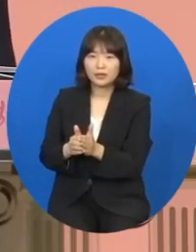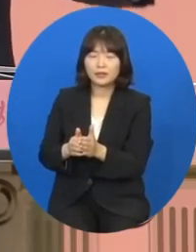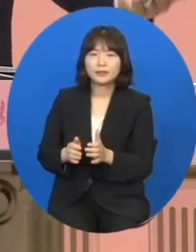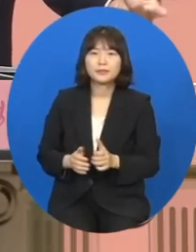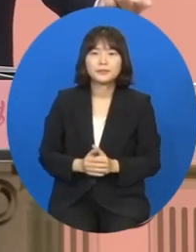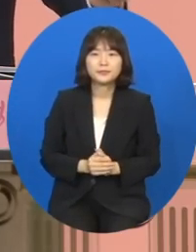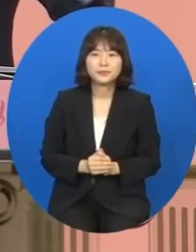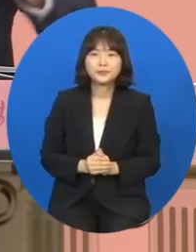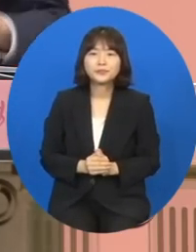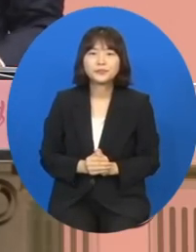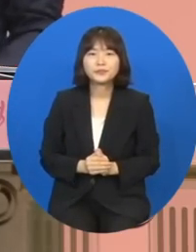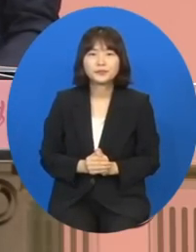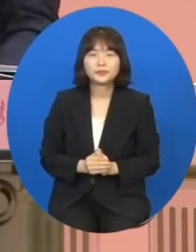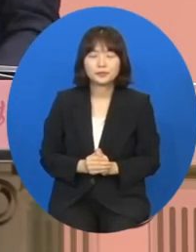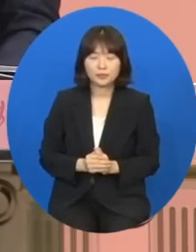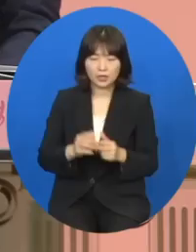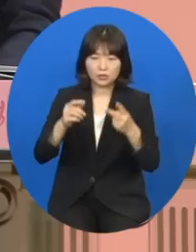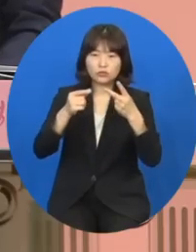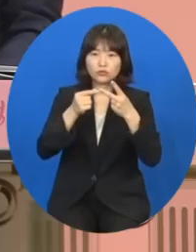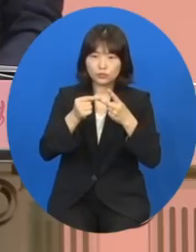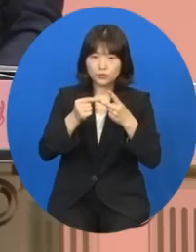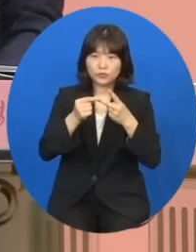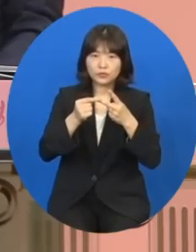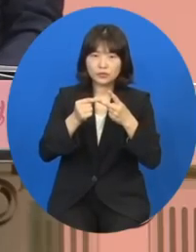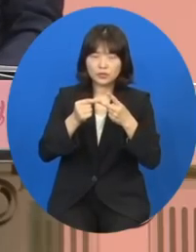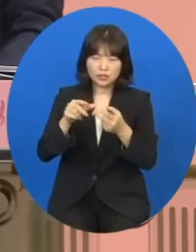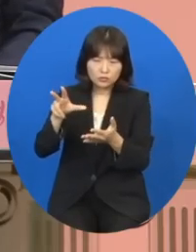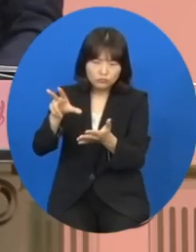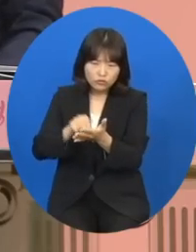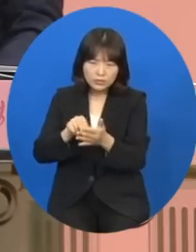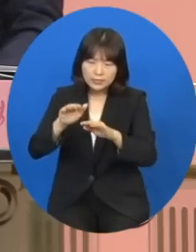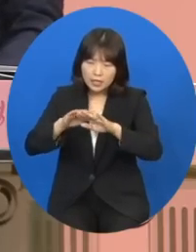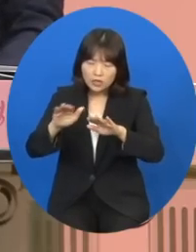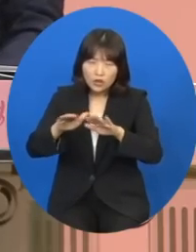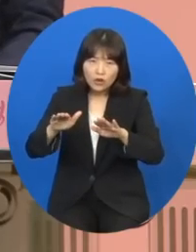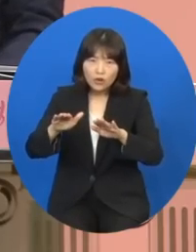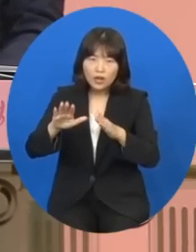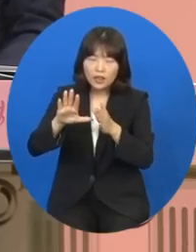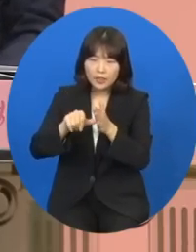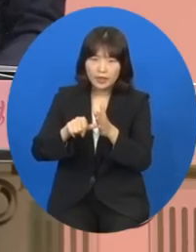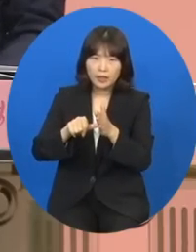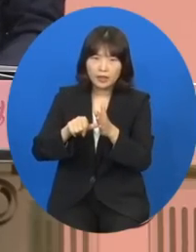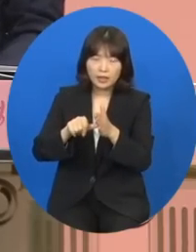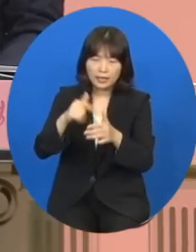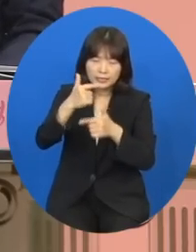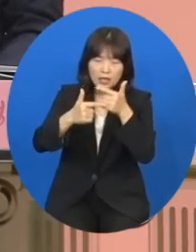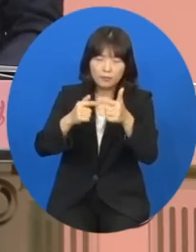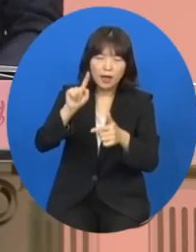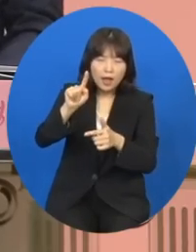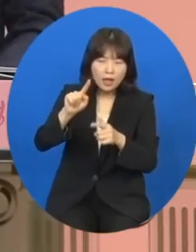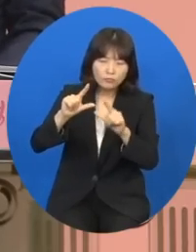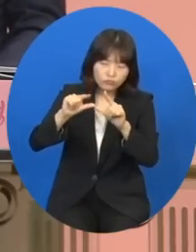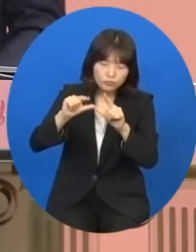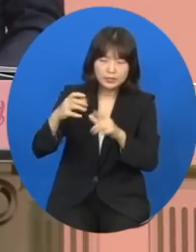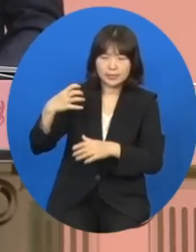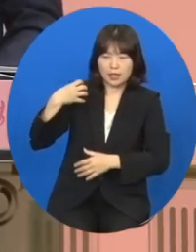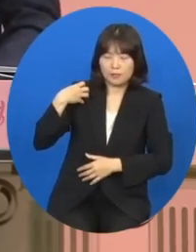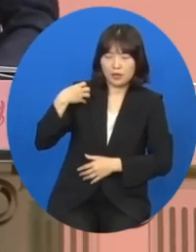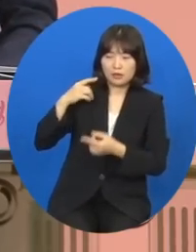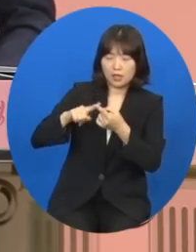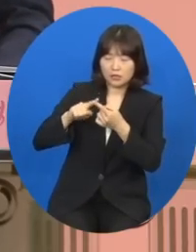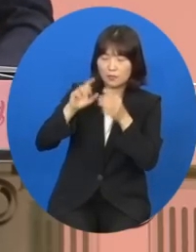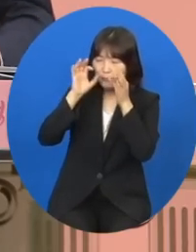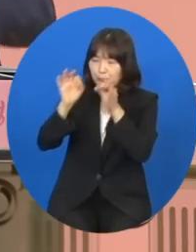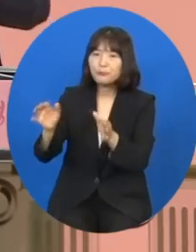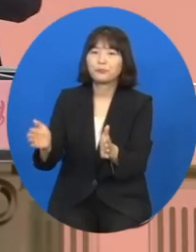가파르게 쏙 욕실은 그리고 두번째로 그 문제를 해결하는데 그가 한 부분을 담당 했음을 보았습니다 a